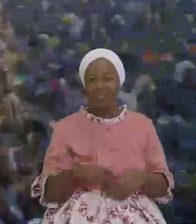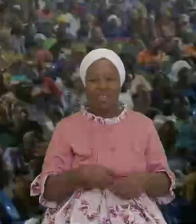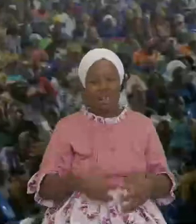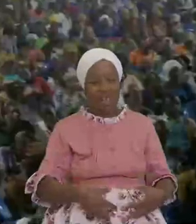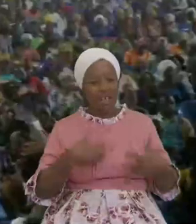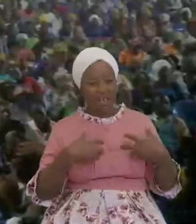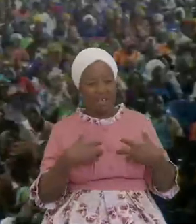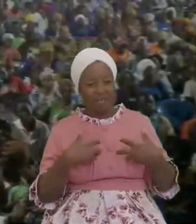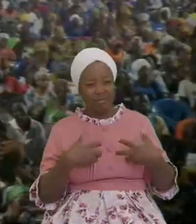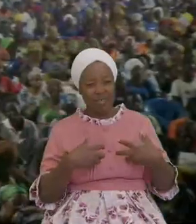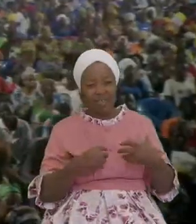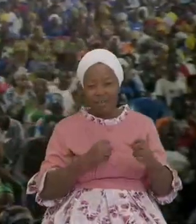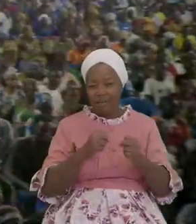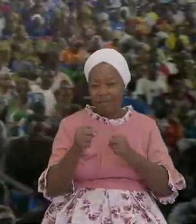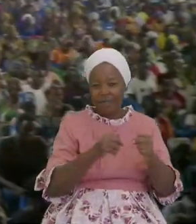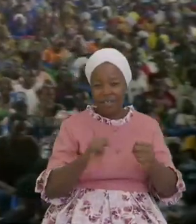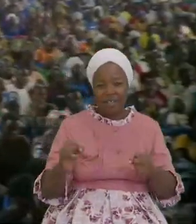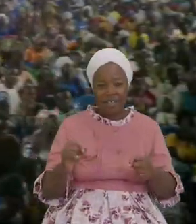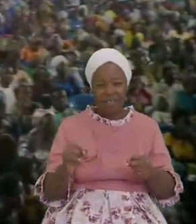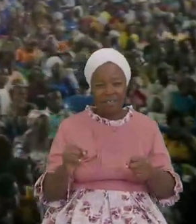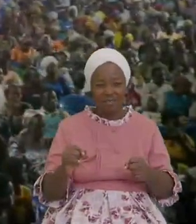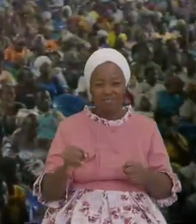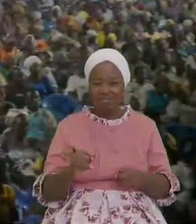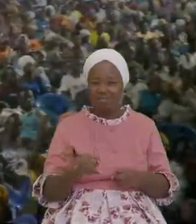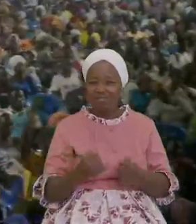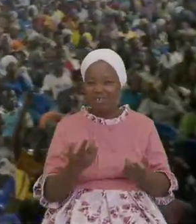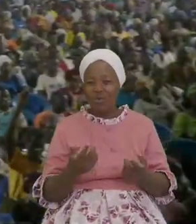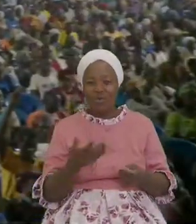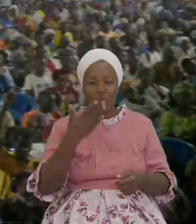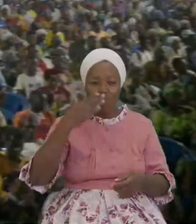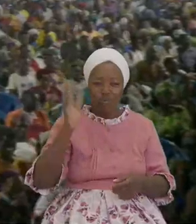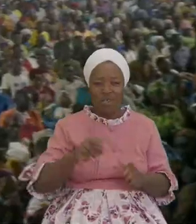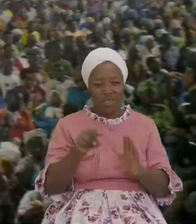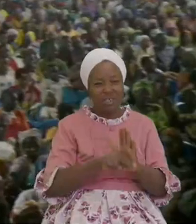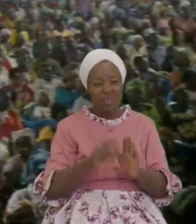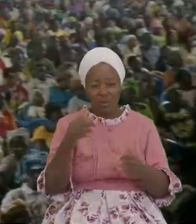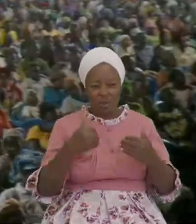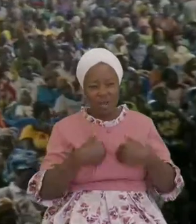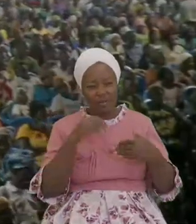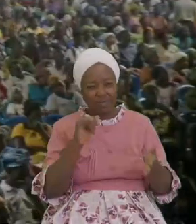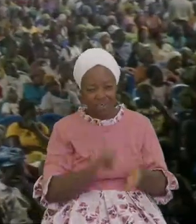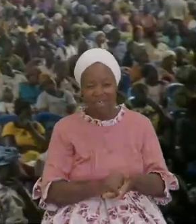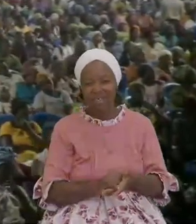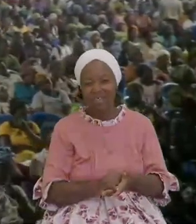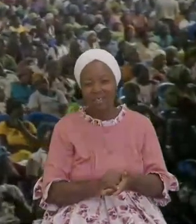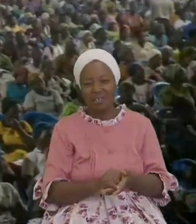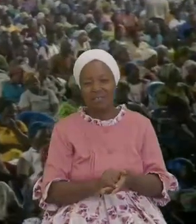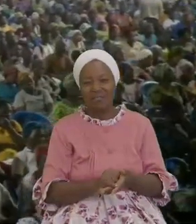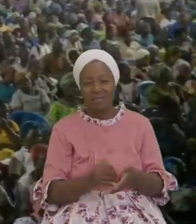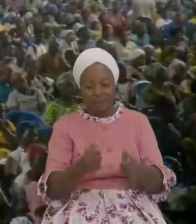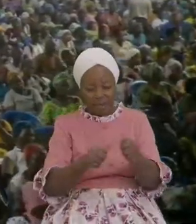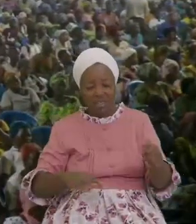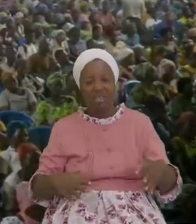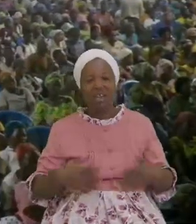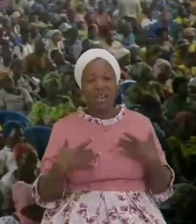les animosités, les disputes, les divisions, les violences. Tu auras une